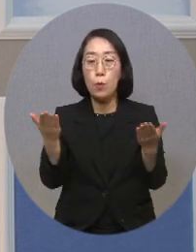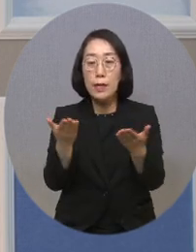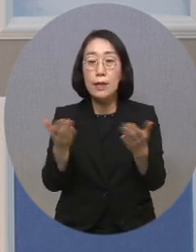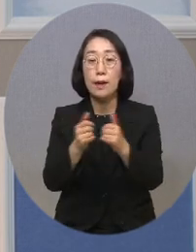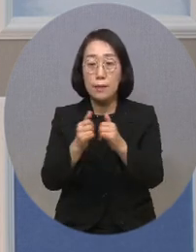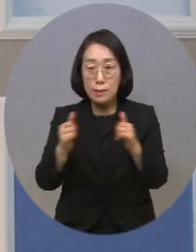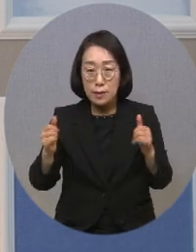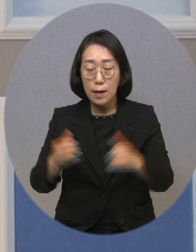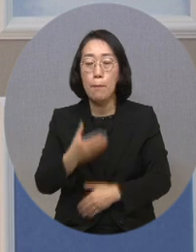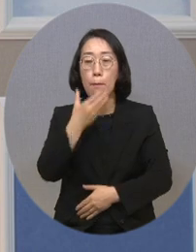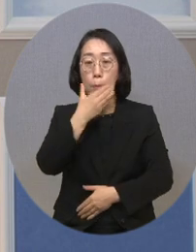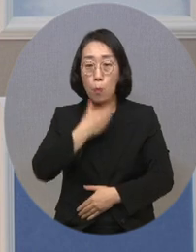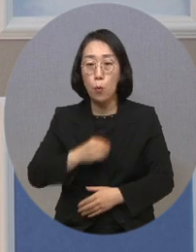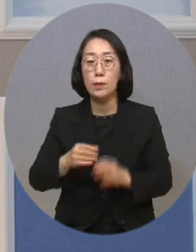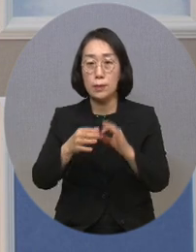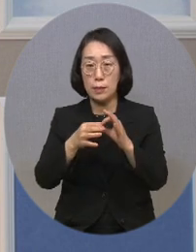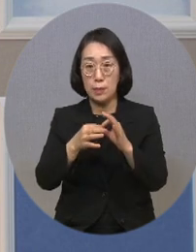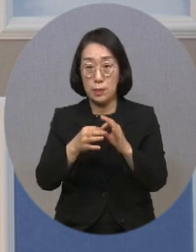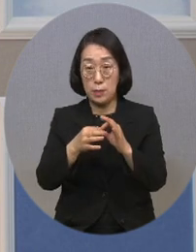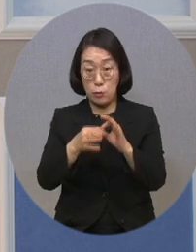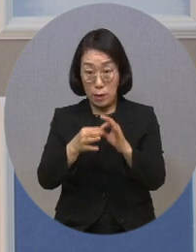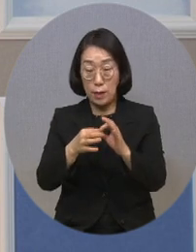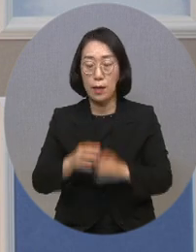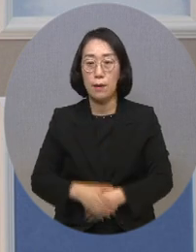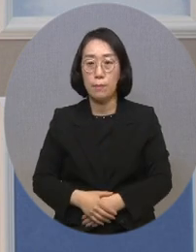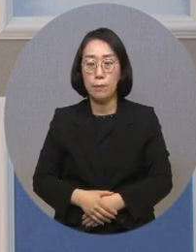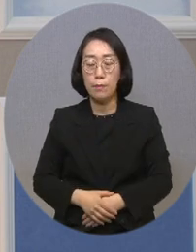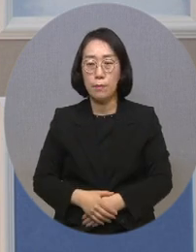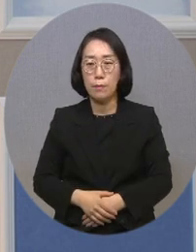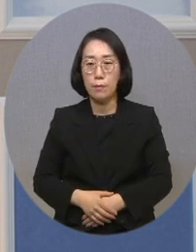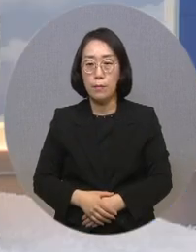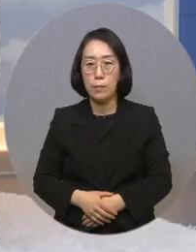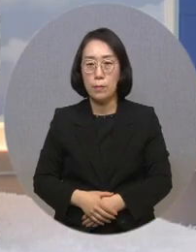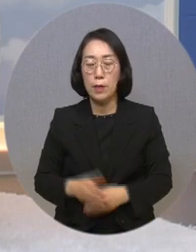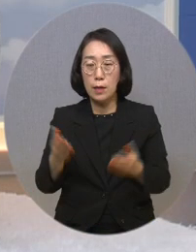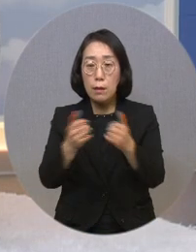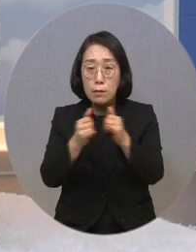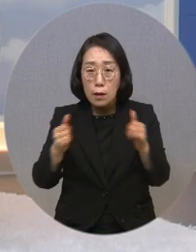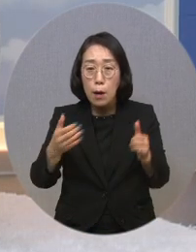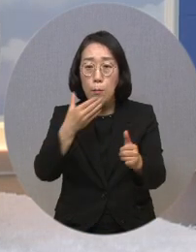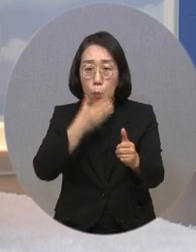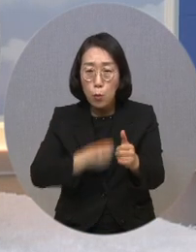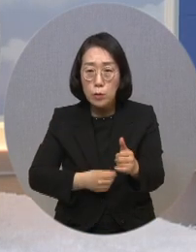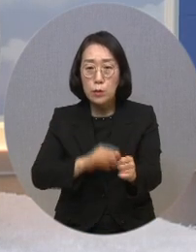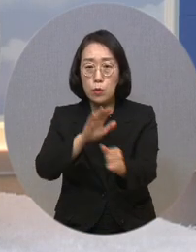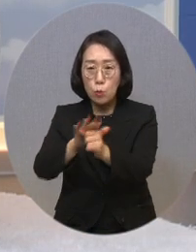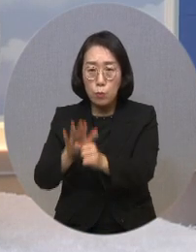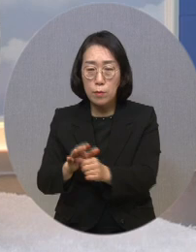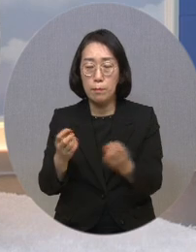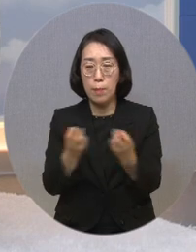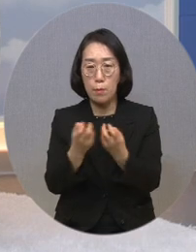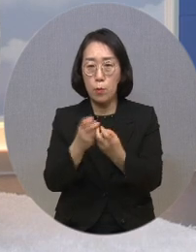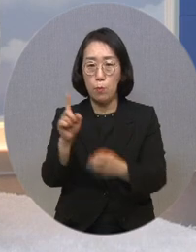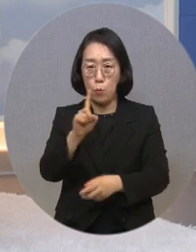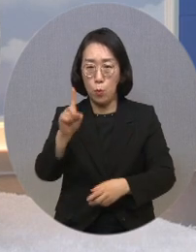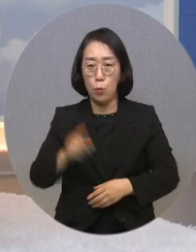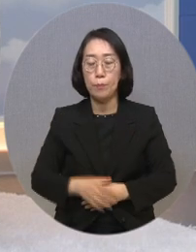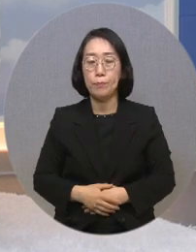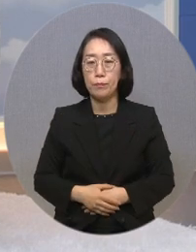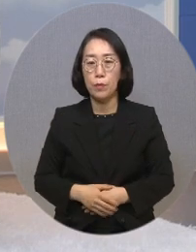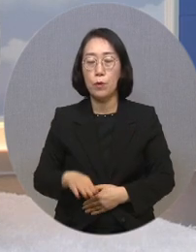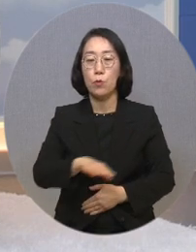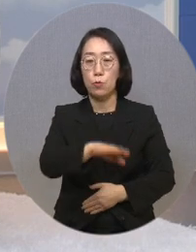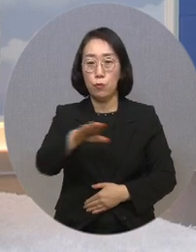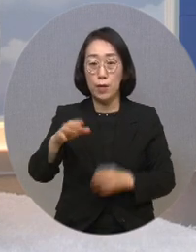질문인데요. 노동자 보호를 위한 의회의 역할이 있다면 무엇이 있을까요? 글쎄요, 뭐 저희들이